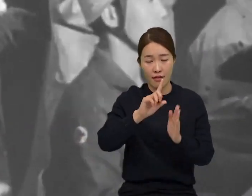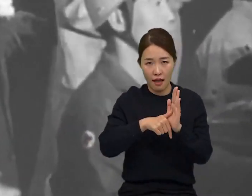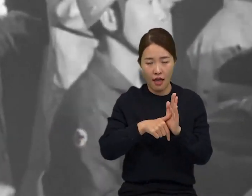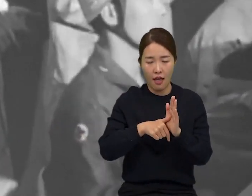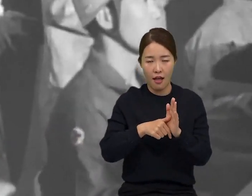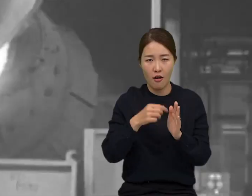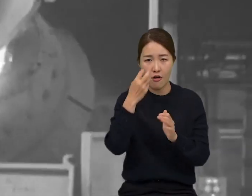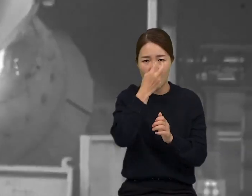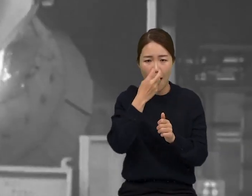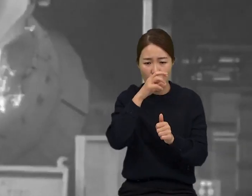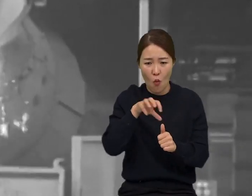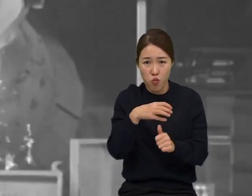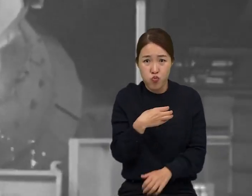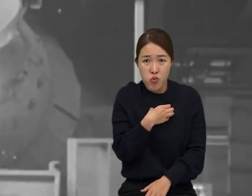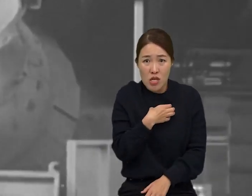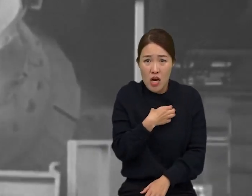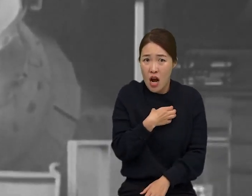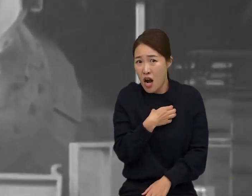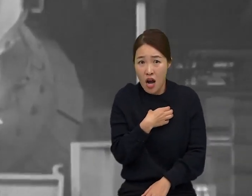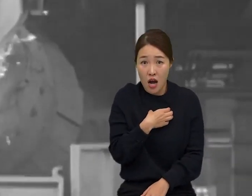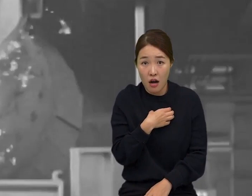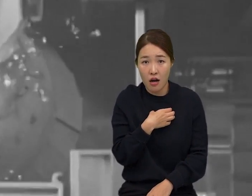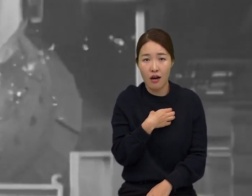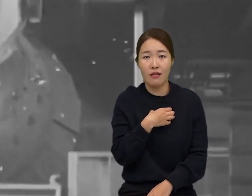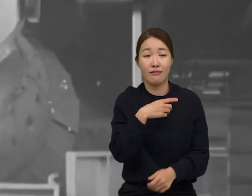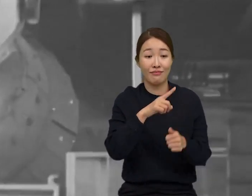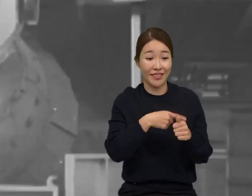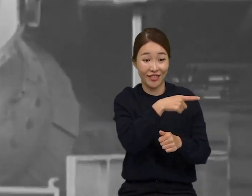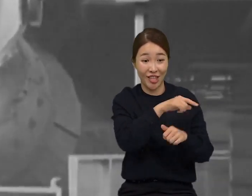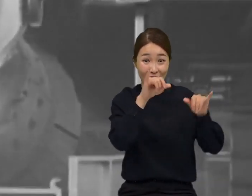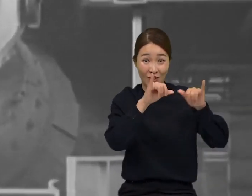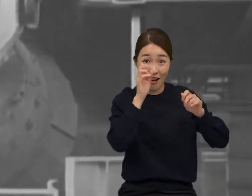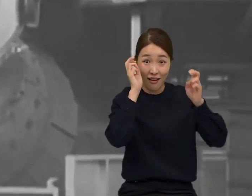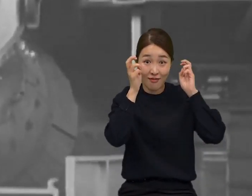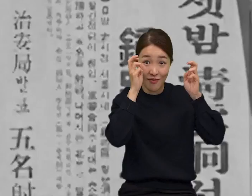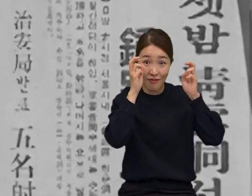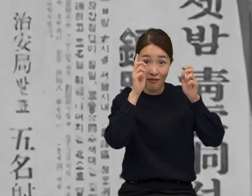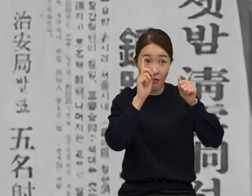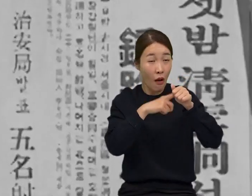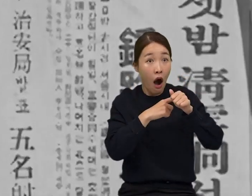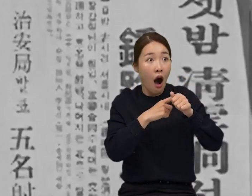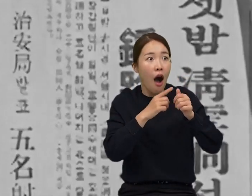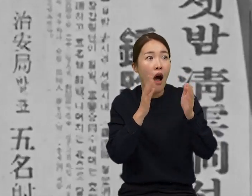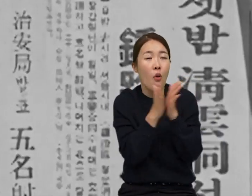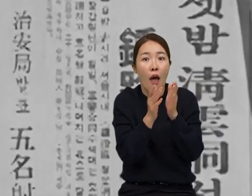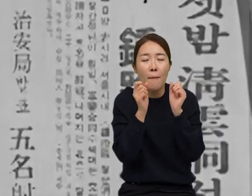무렵 안보 위기를 계기로 중화공업화의 박차가 가해졌다.